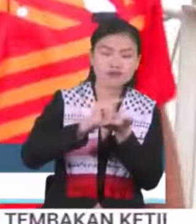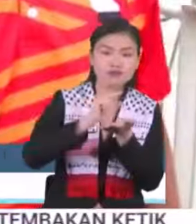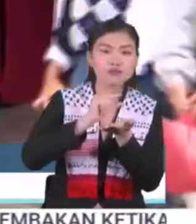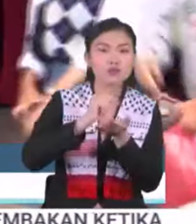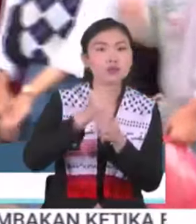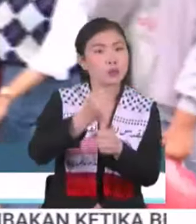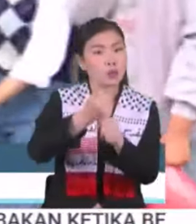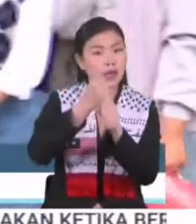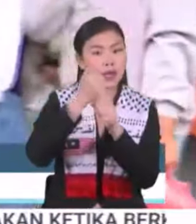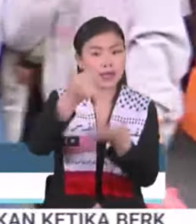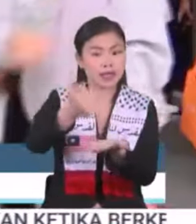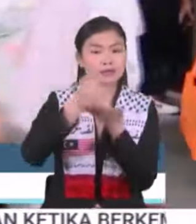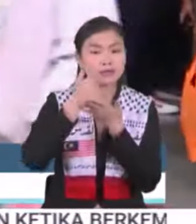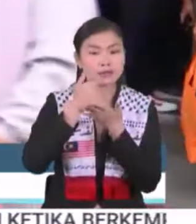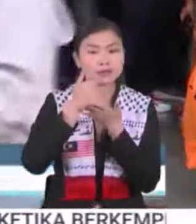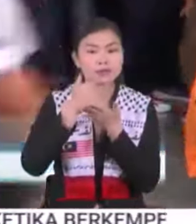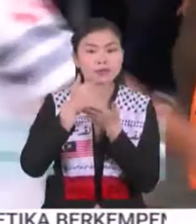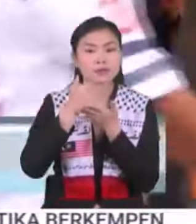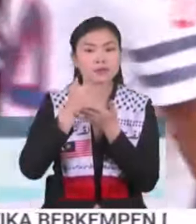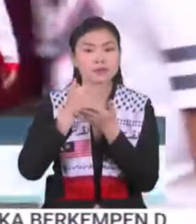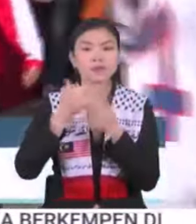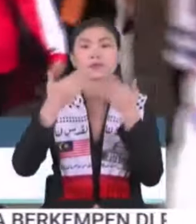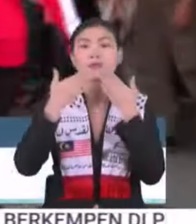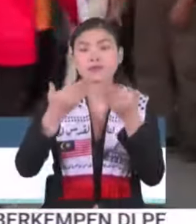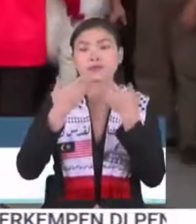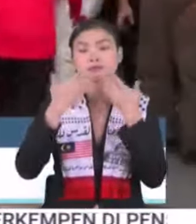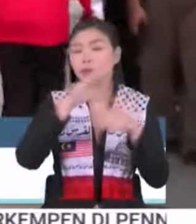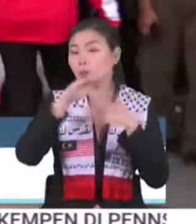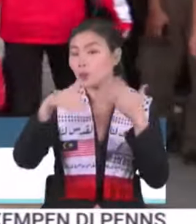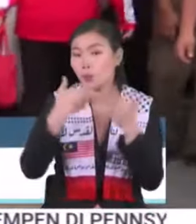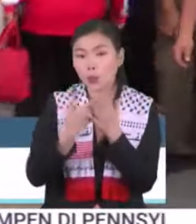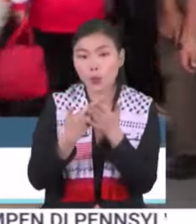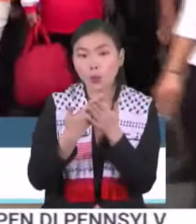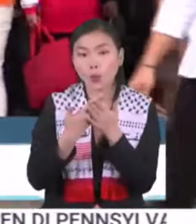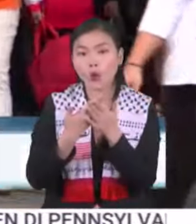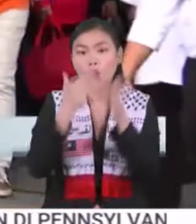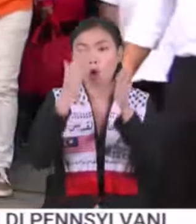komuniti kat situ lah. Syukur Alhamdulillah lah kepada semua belia-belia